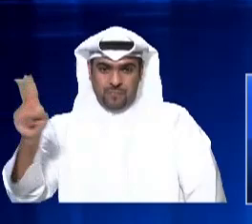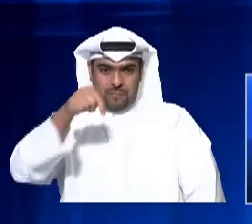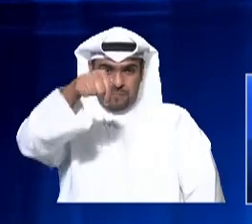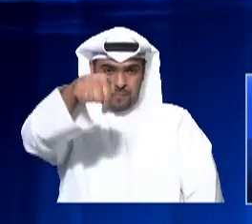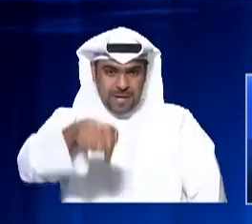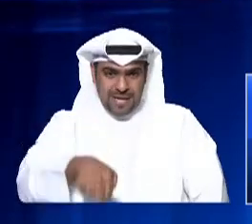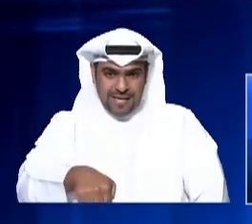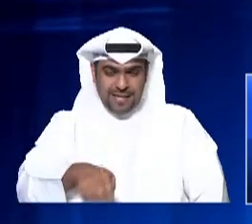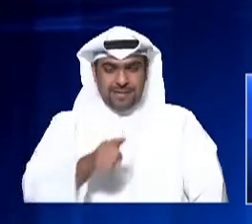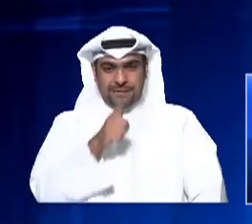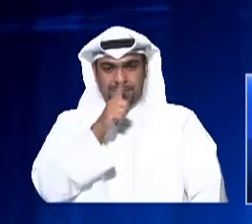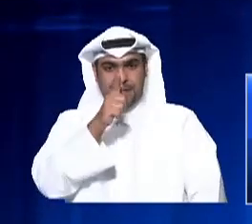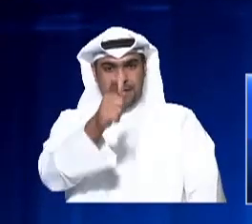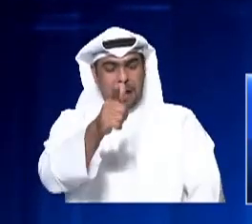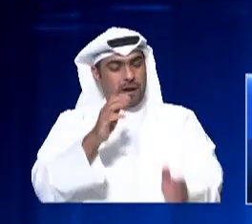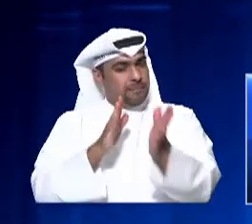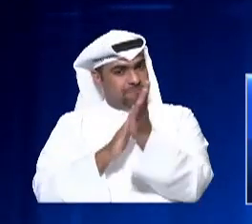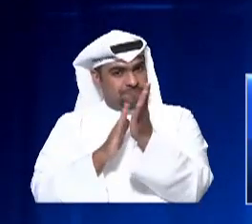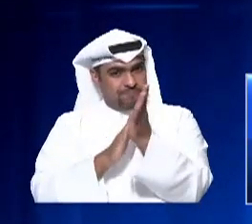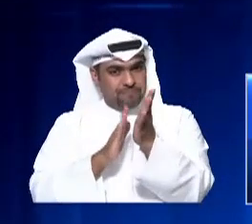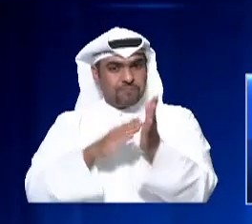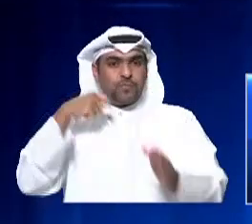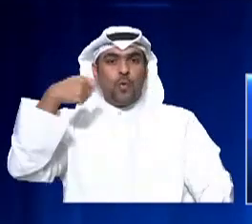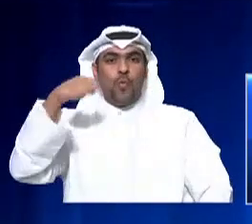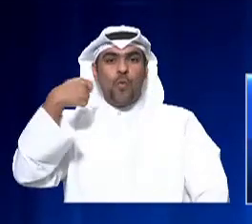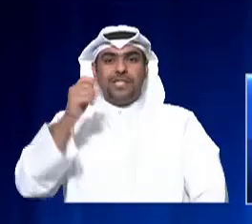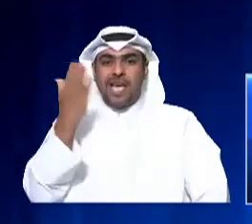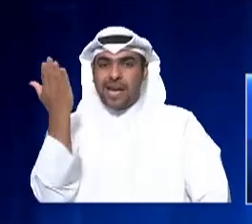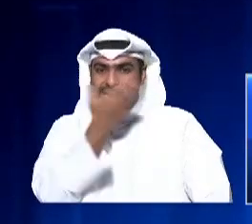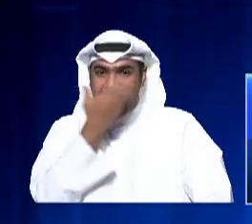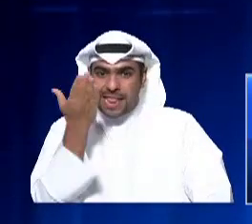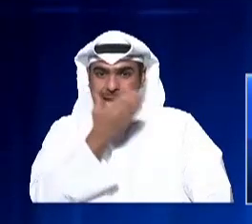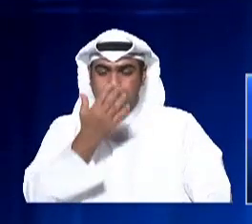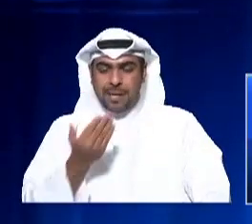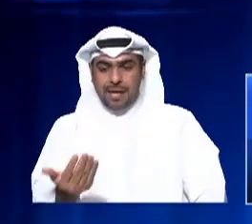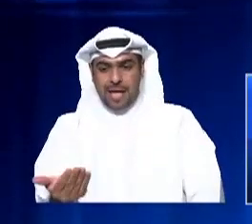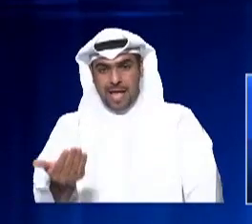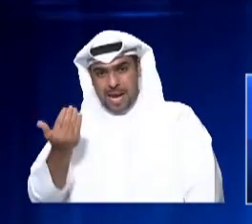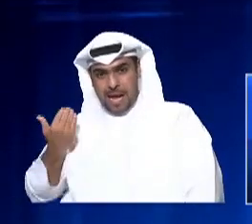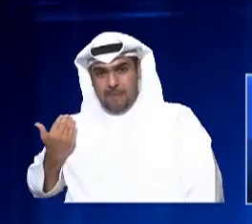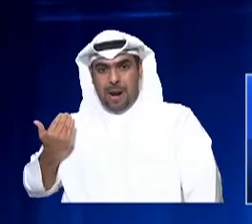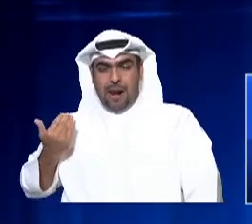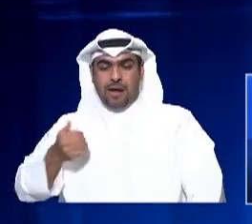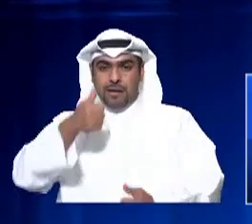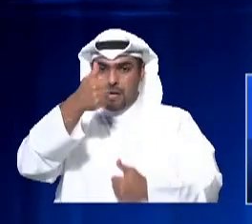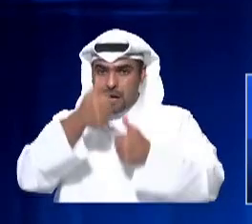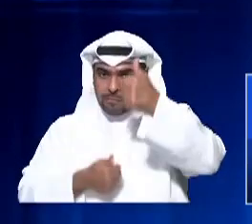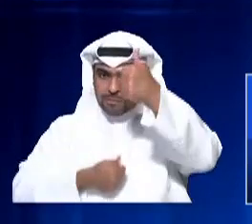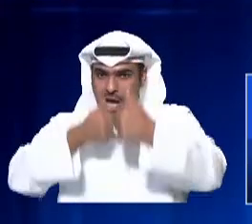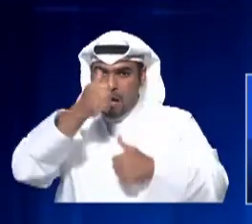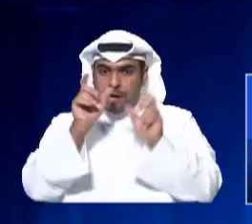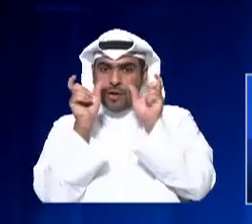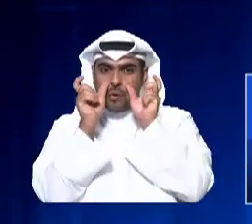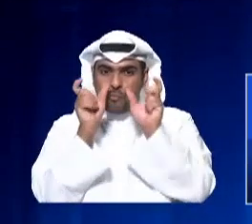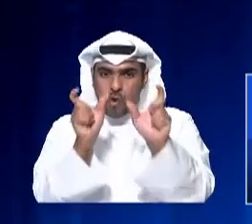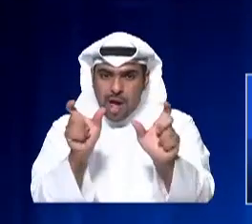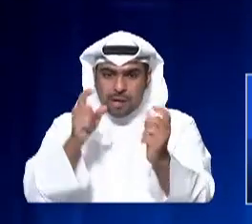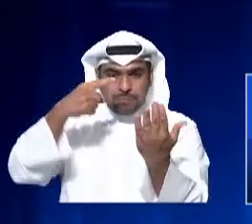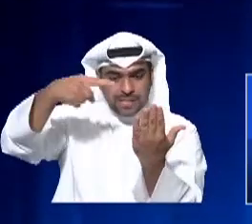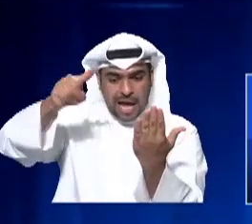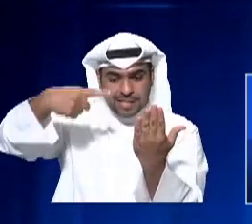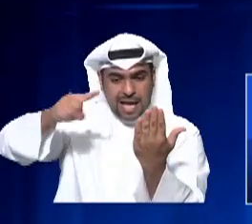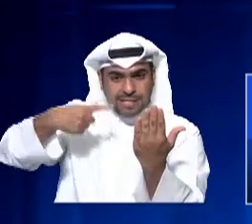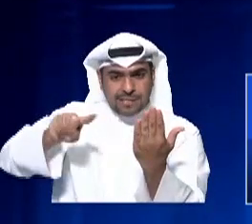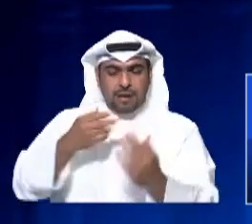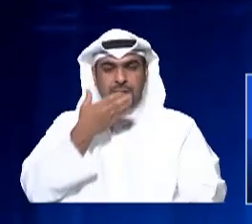2021-2022، مشيدا سموه بجهود وزارة التربية في الإعداد والتنظيم المتقن لهذه الاختبارات والذي أسهم